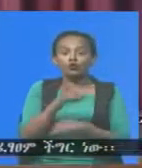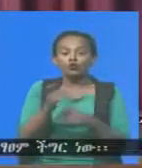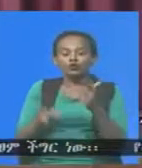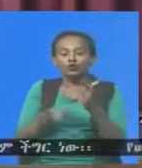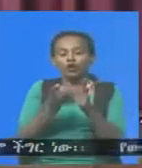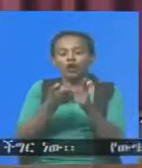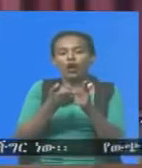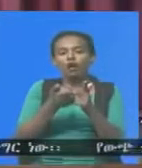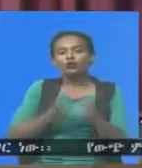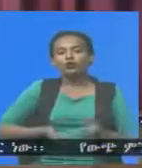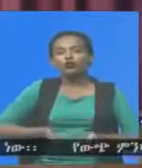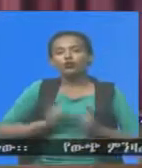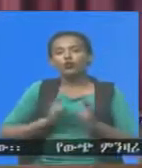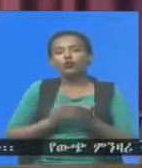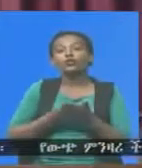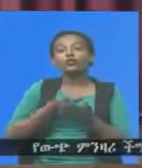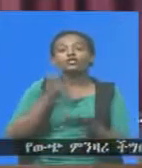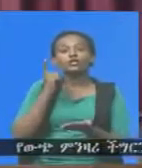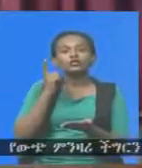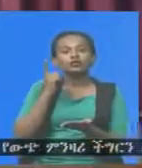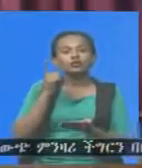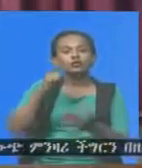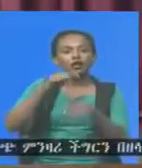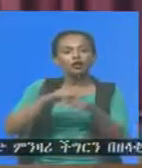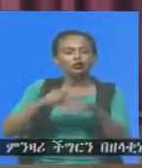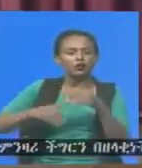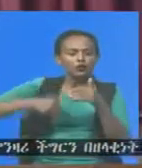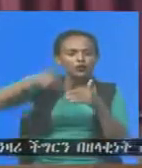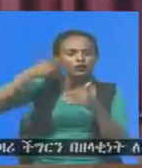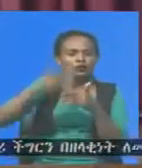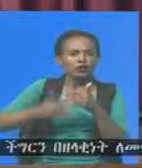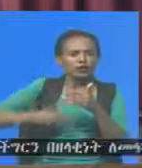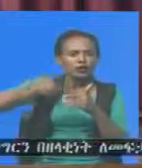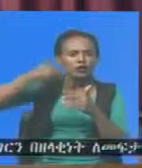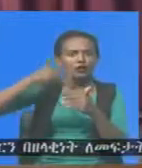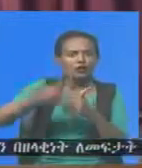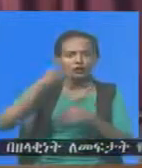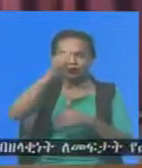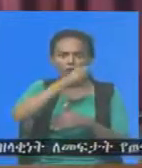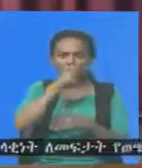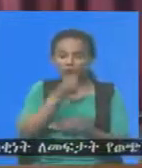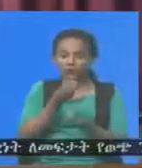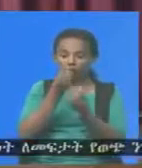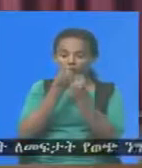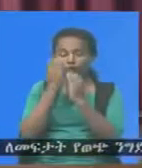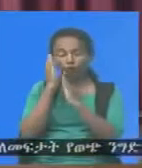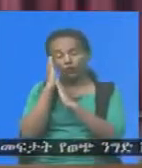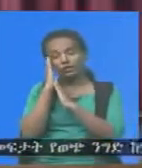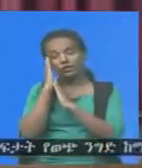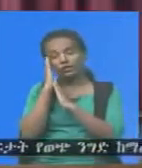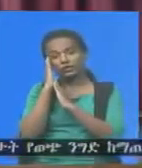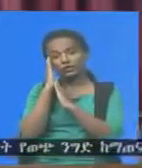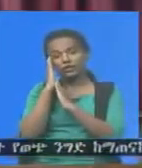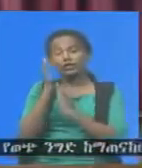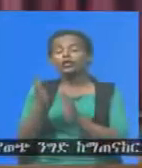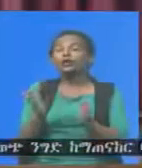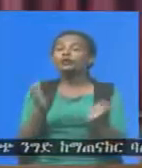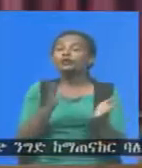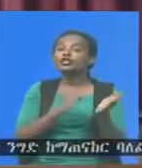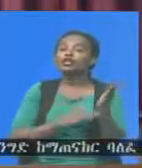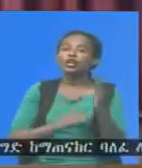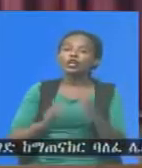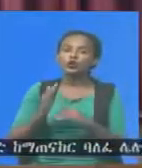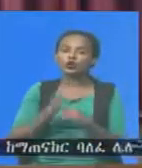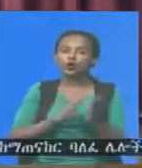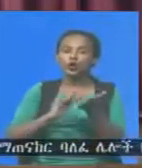ውድነት ከጊዜ ወደ ጊዜ እየጨመረ ኢትዮጵያውያን በልቶ ለማደር የሚቸገሩ